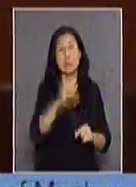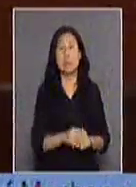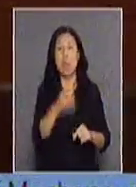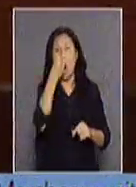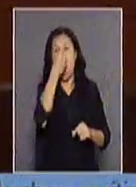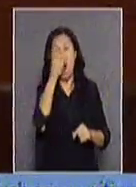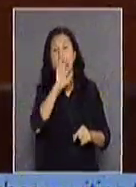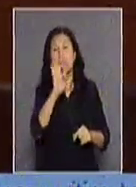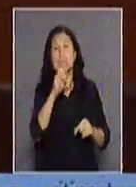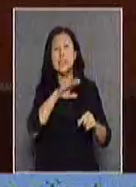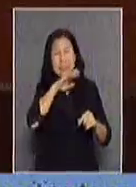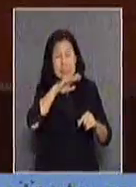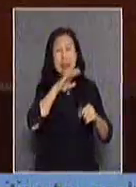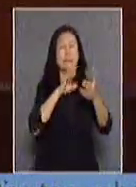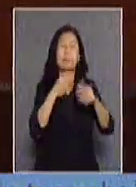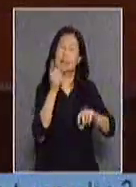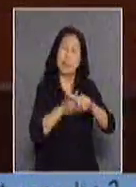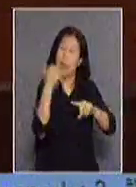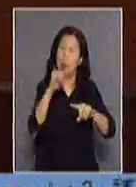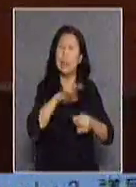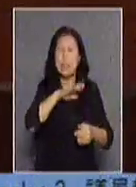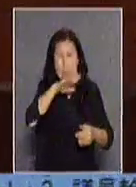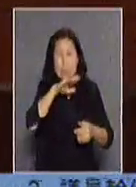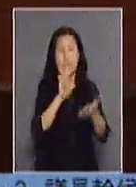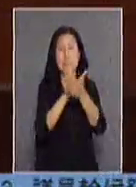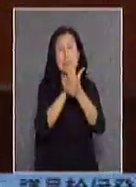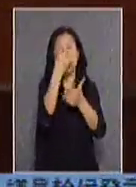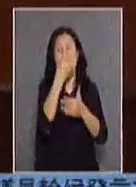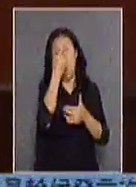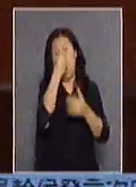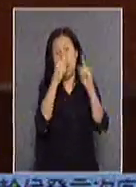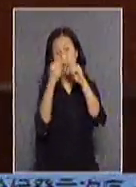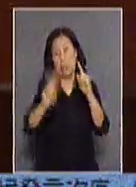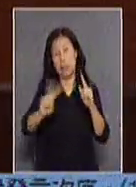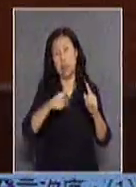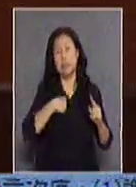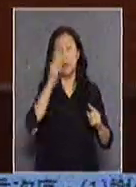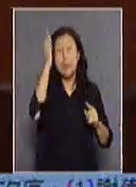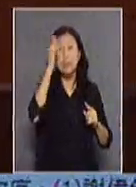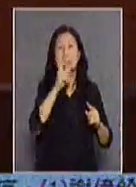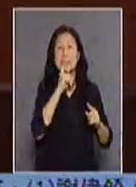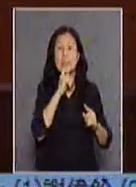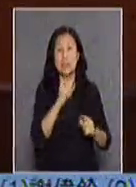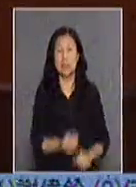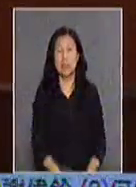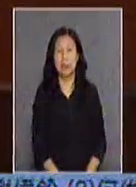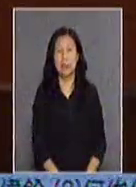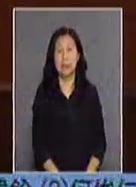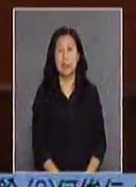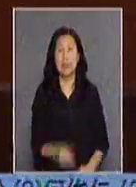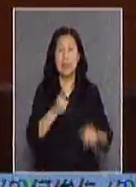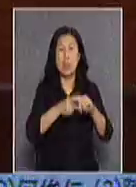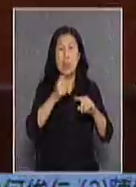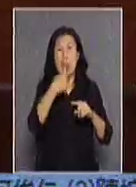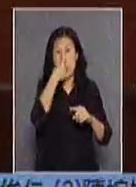條件再苦等4年。我想香港市民和我們都一樣，希望這一份不單只是梁